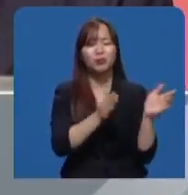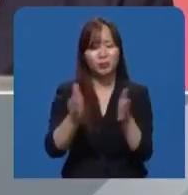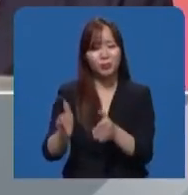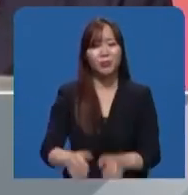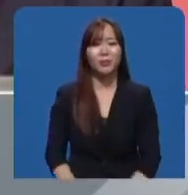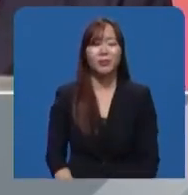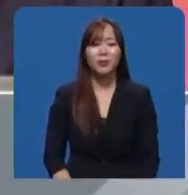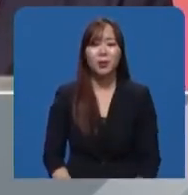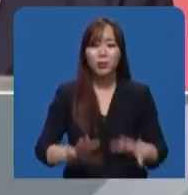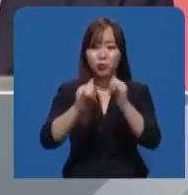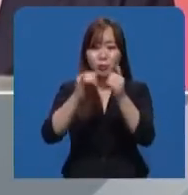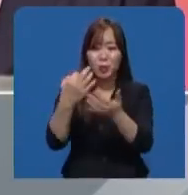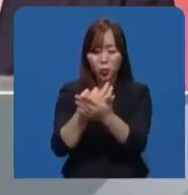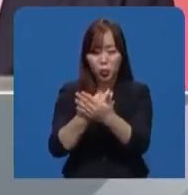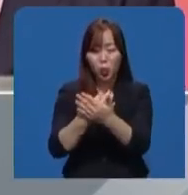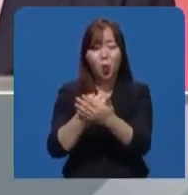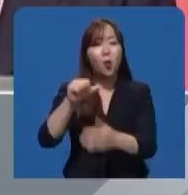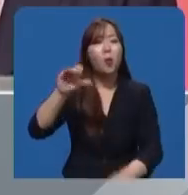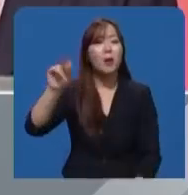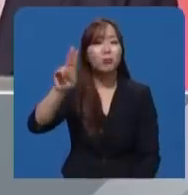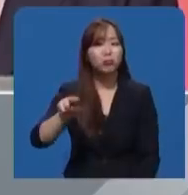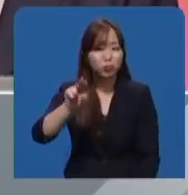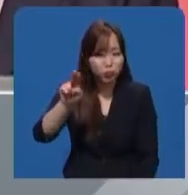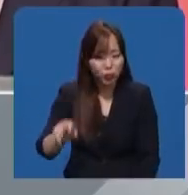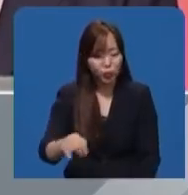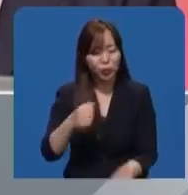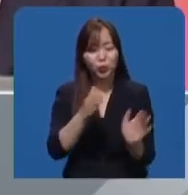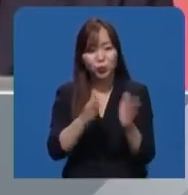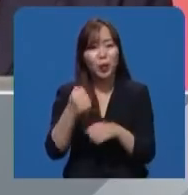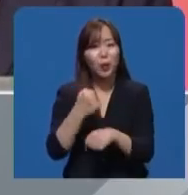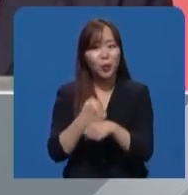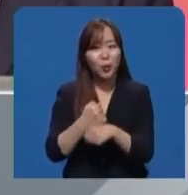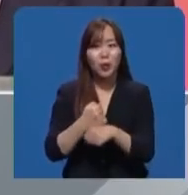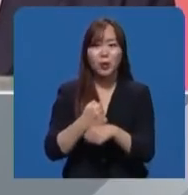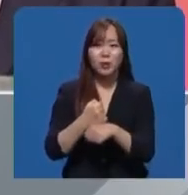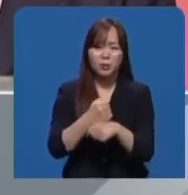하겠습니다. 국민소득 5만 불 시대를 만들고